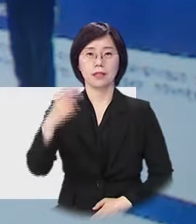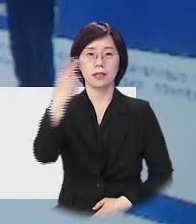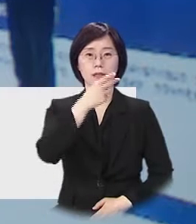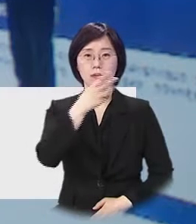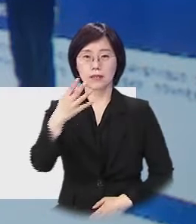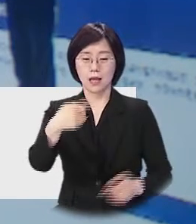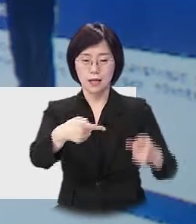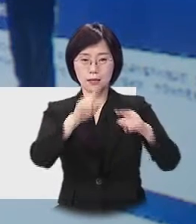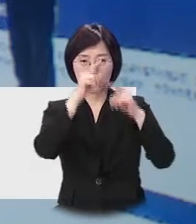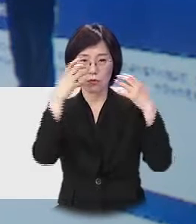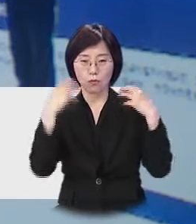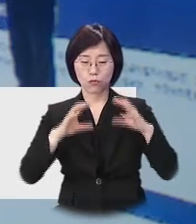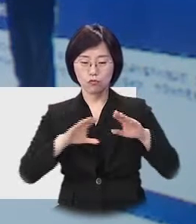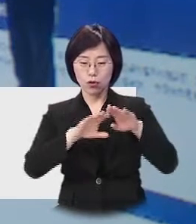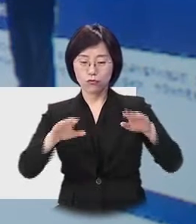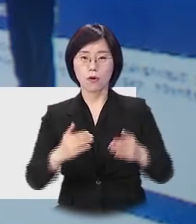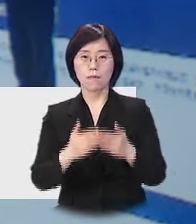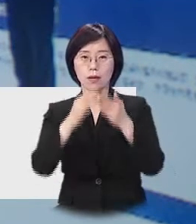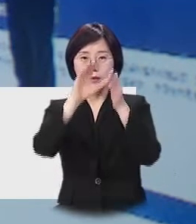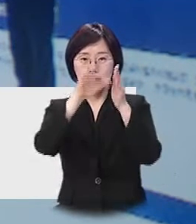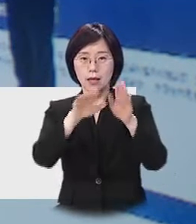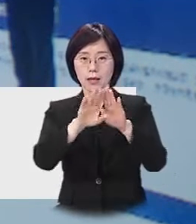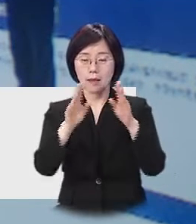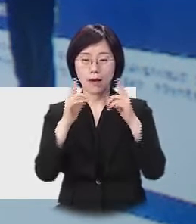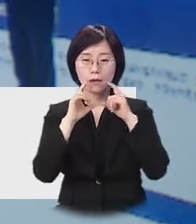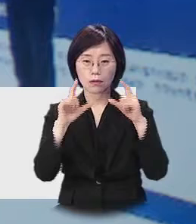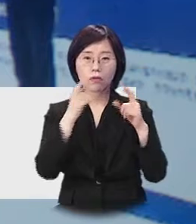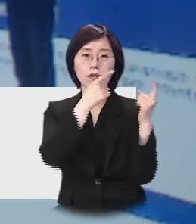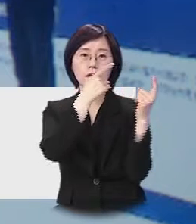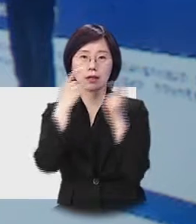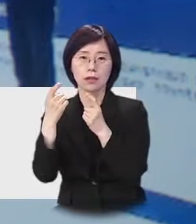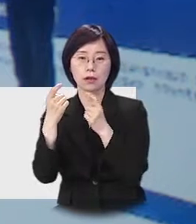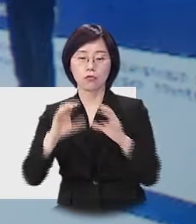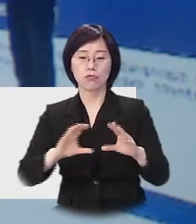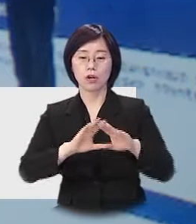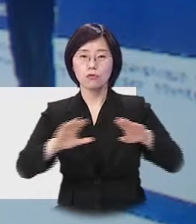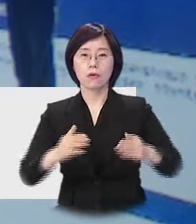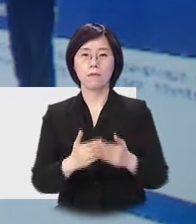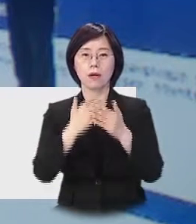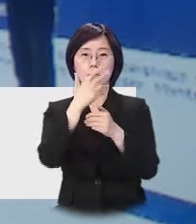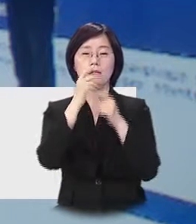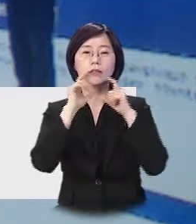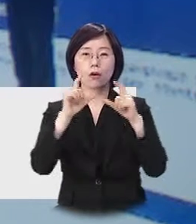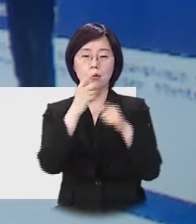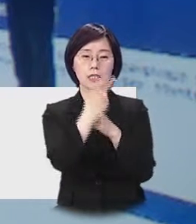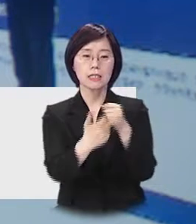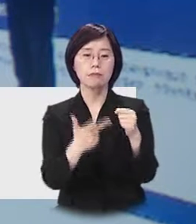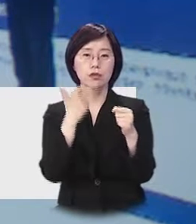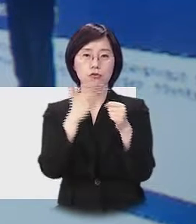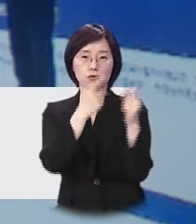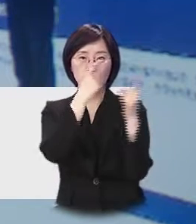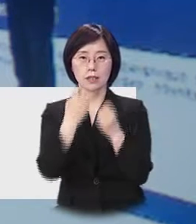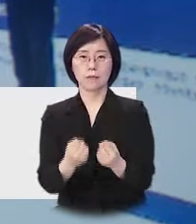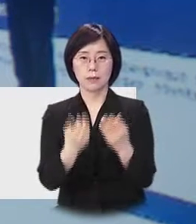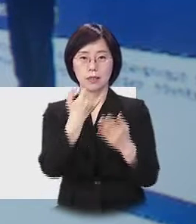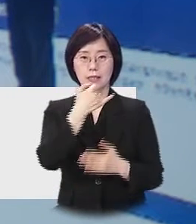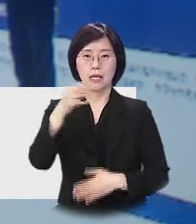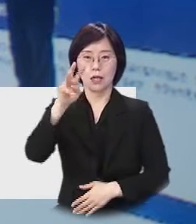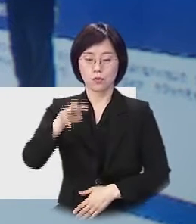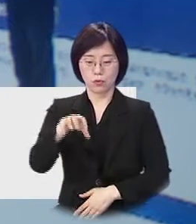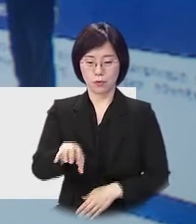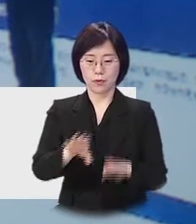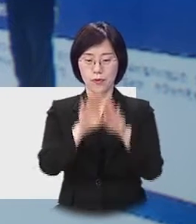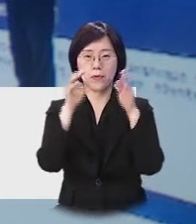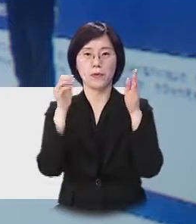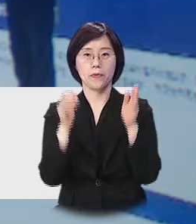2004년 참여정부의 국가균형발전 시대 개막선언을 기념하는 국가균형발전선언 17주년 기념식이